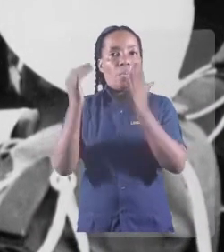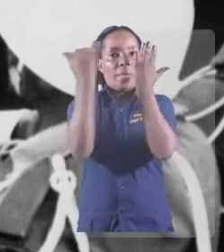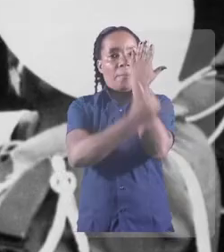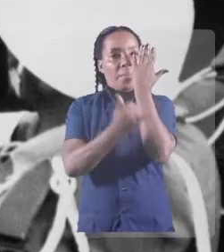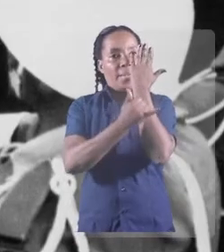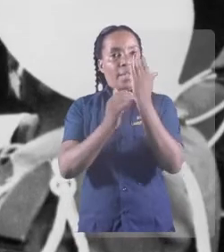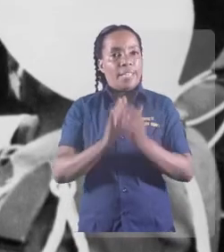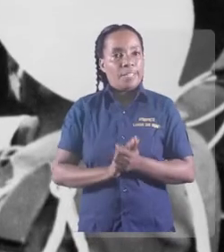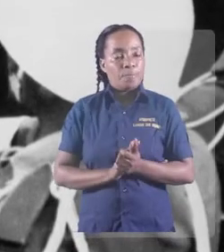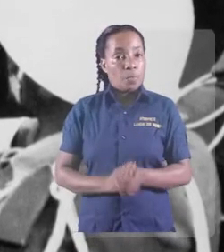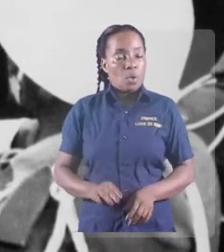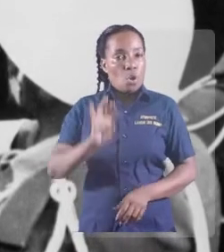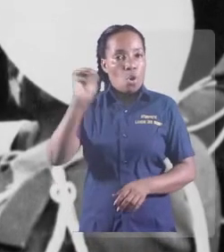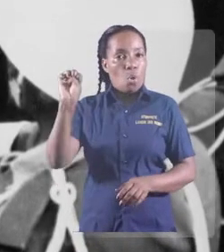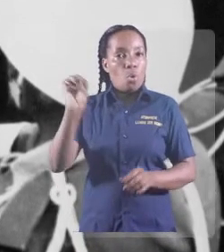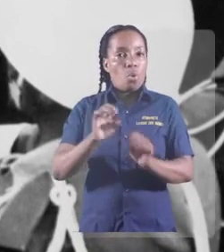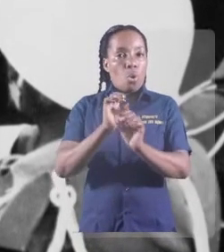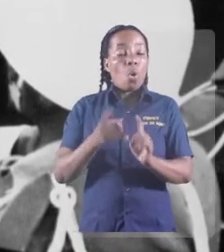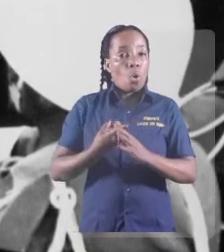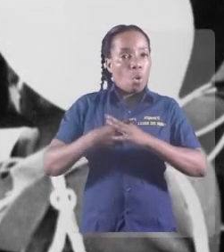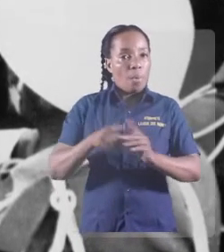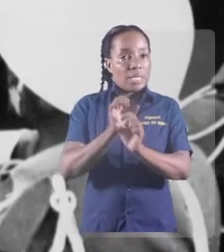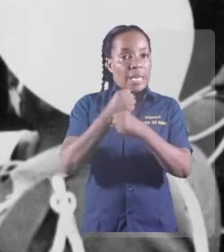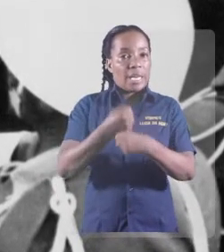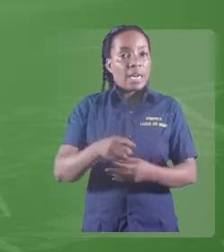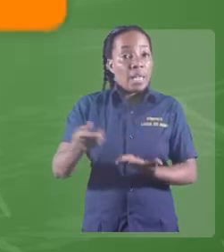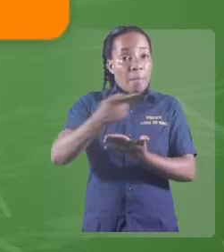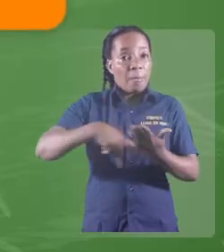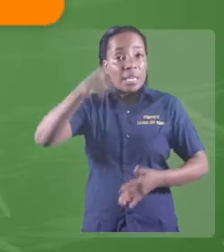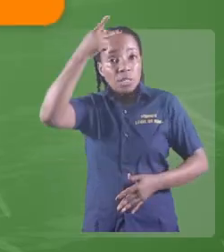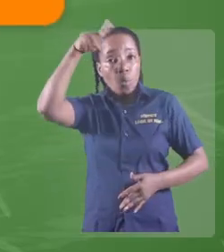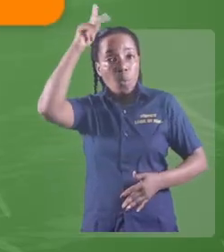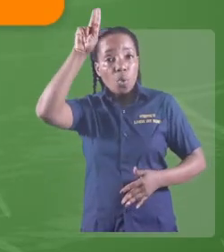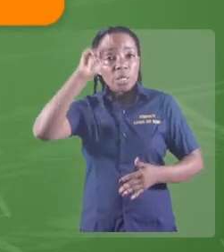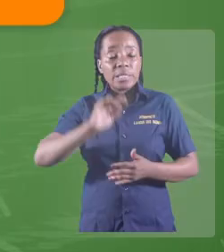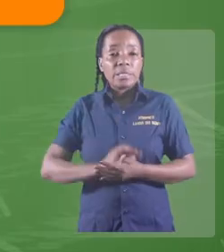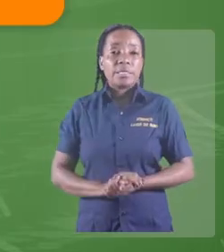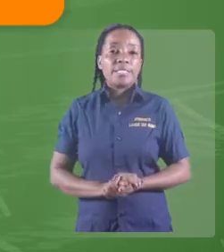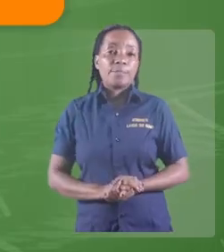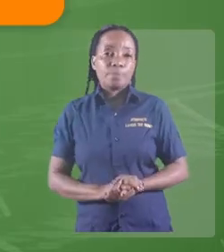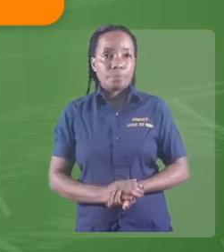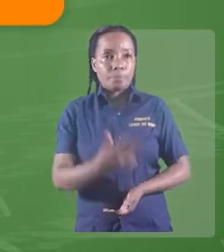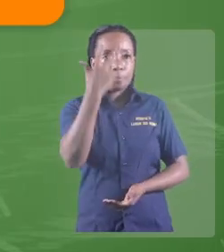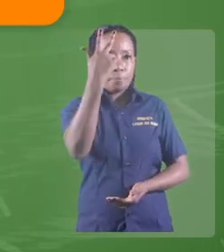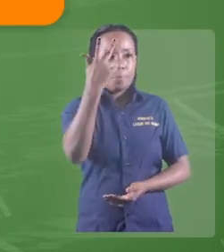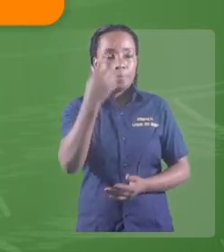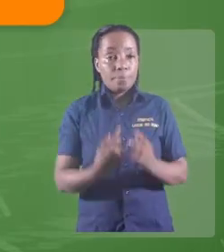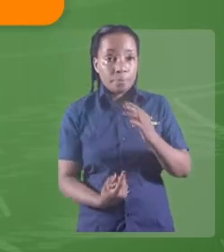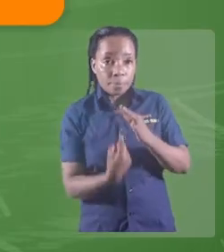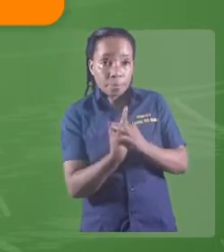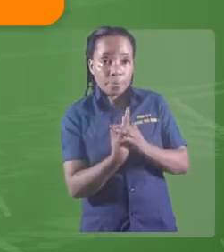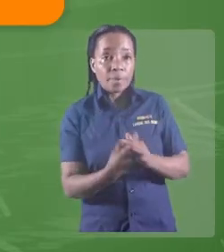se former et constituer des partis politiques. Troisième point, nous passons donc à